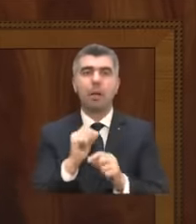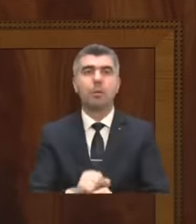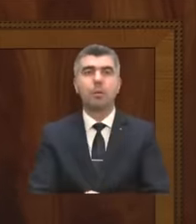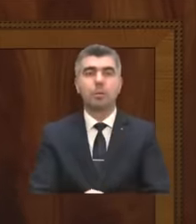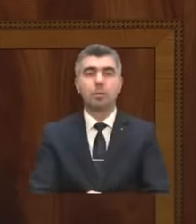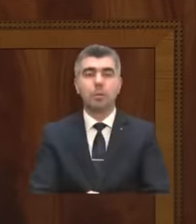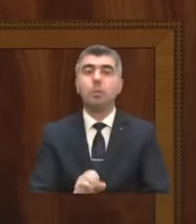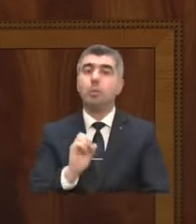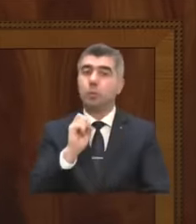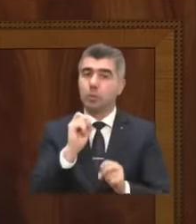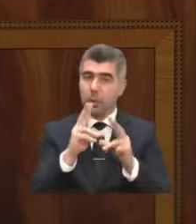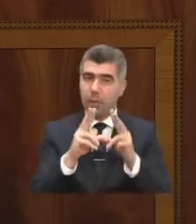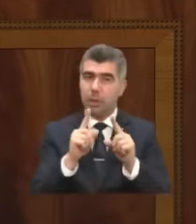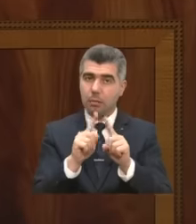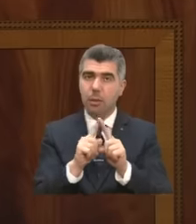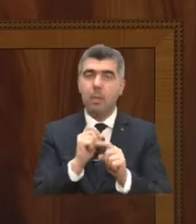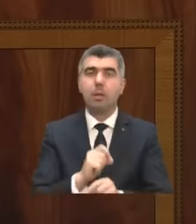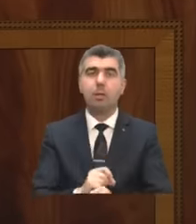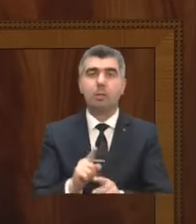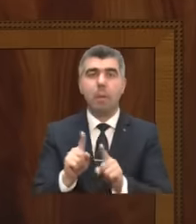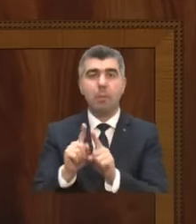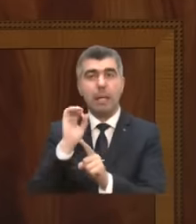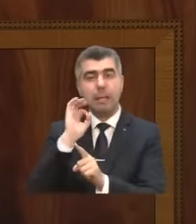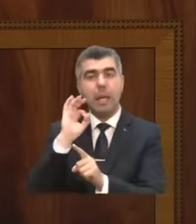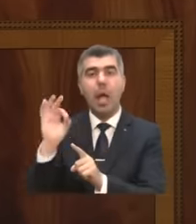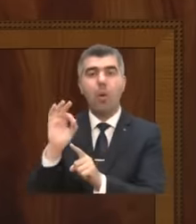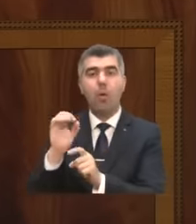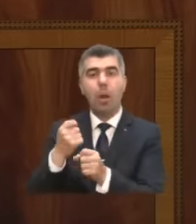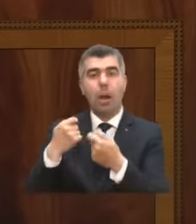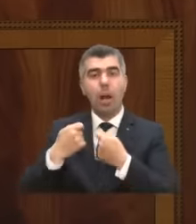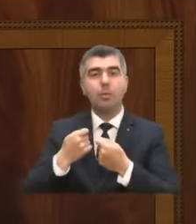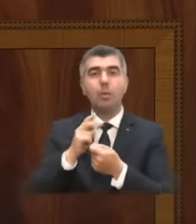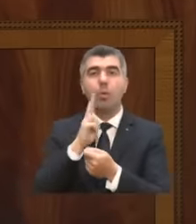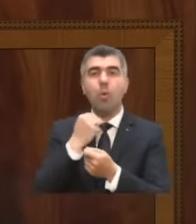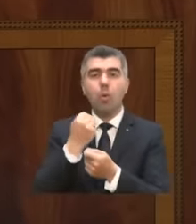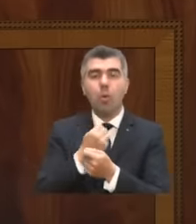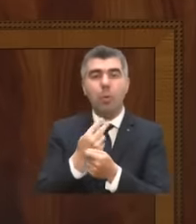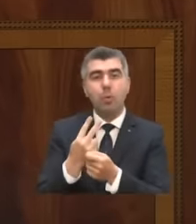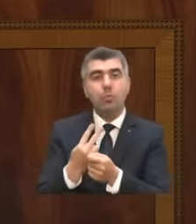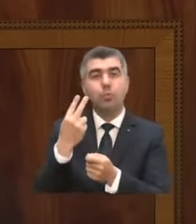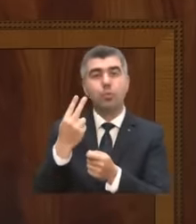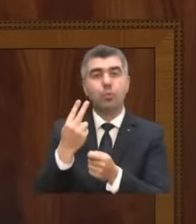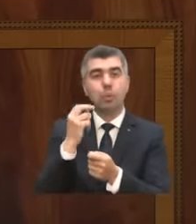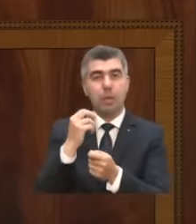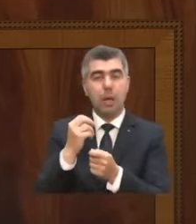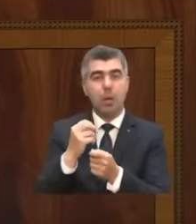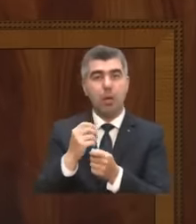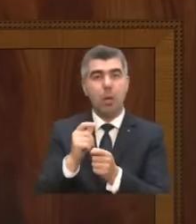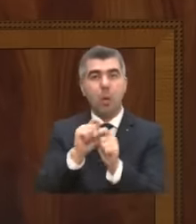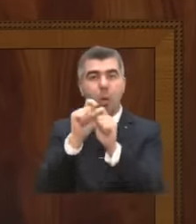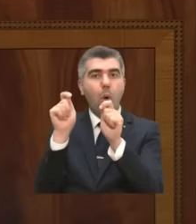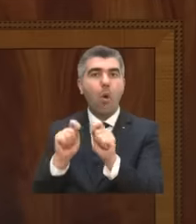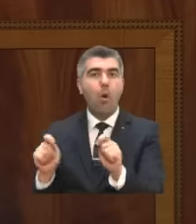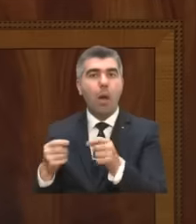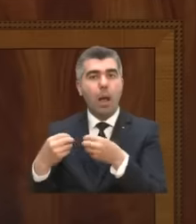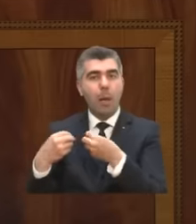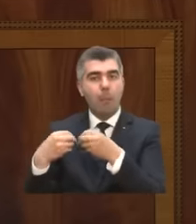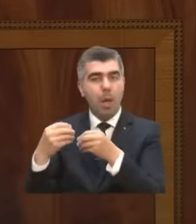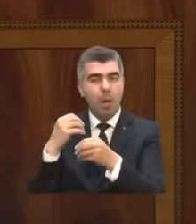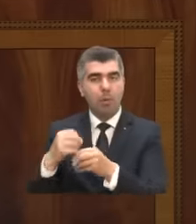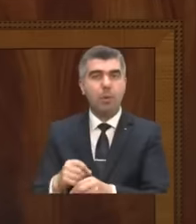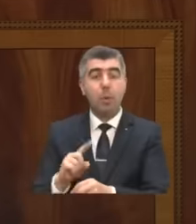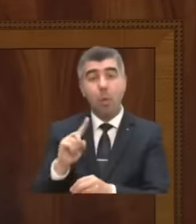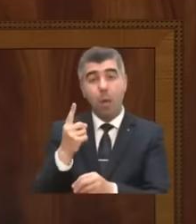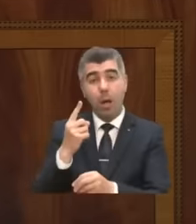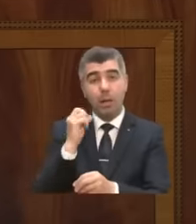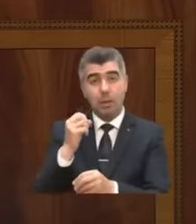عندك الحق بناء على الصلاحيات ديالك السيد رئيس الحكومه المنصوص عليها في الماده 2 من قانون حريه الاسعار والمنافسه، والماده الاولى